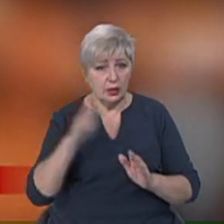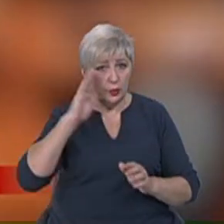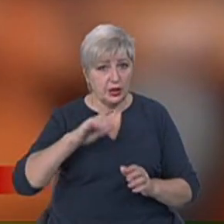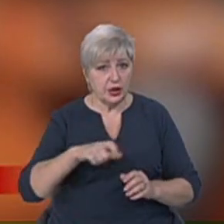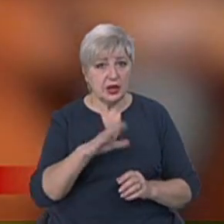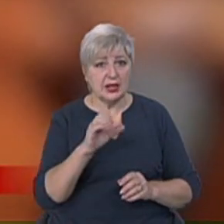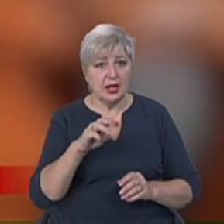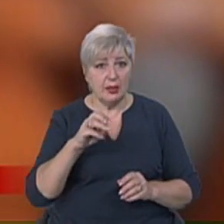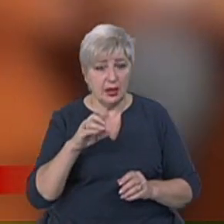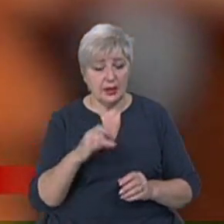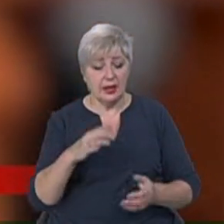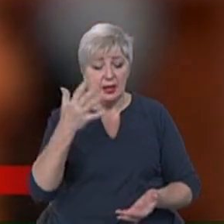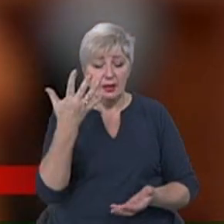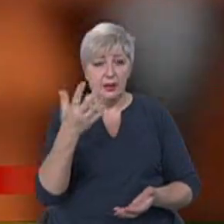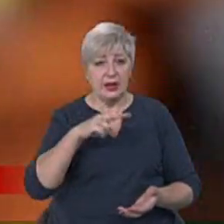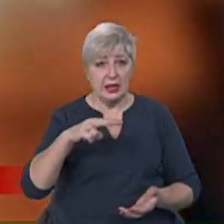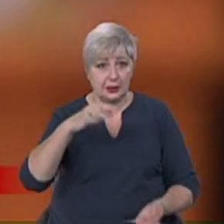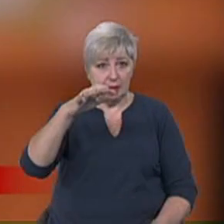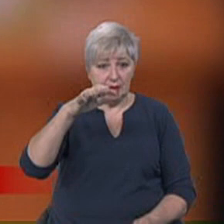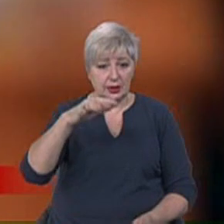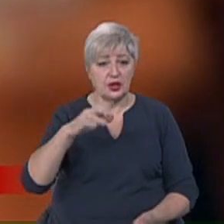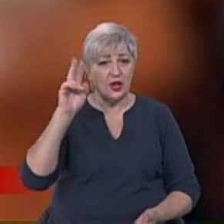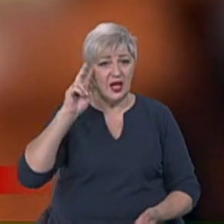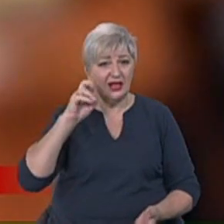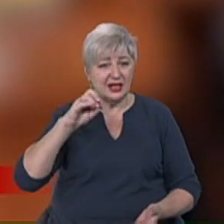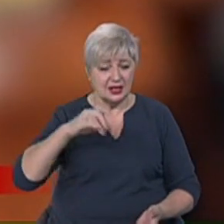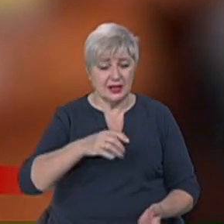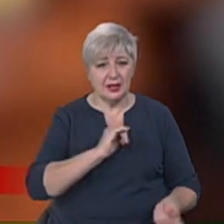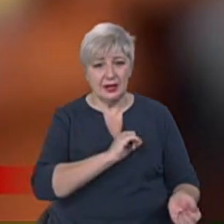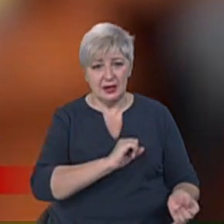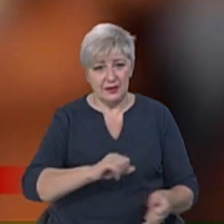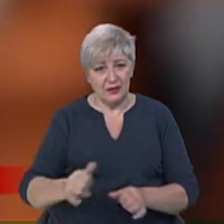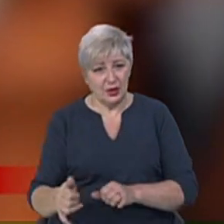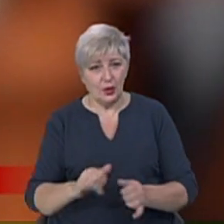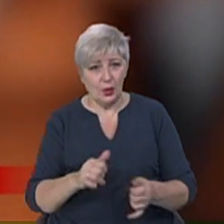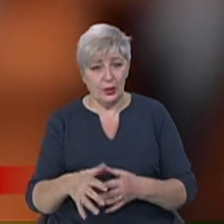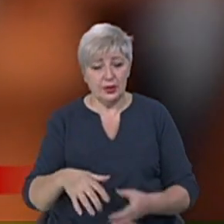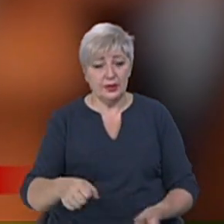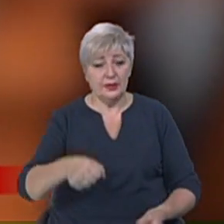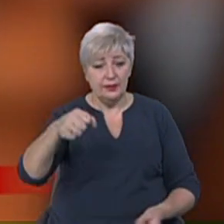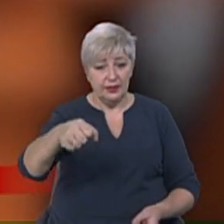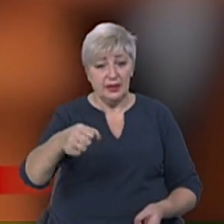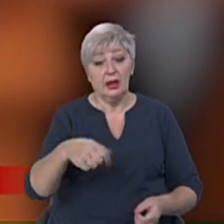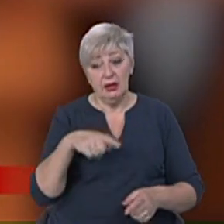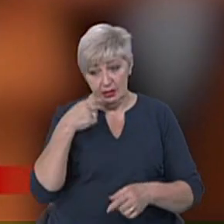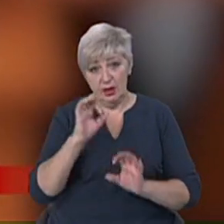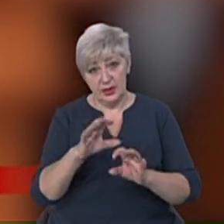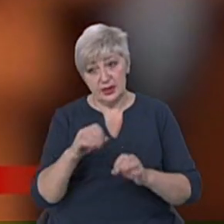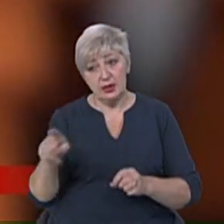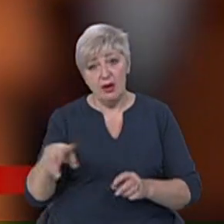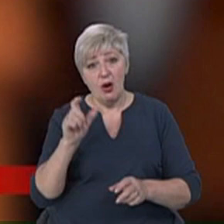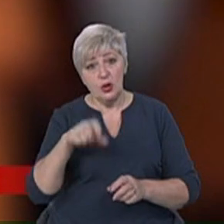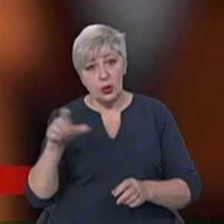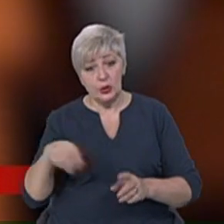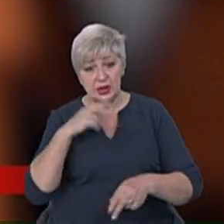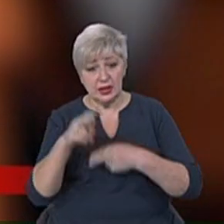5-літровою пляшкою каналізаційних відходів прийшов до очільника Павлограда. Пояснив, буцімто місцеві скаржаться йому на поганий